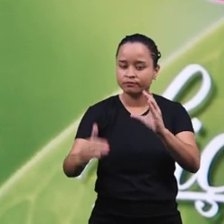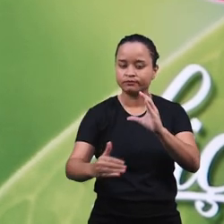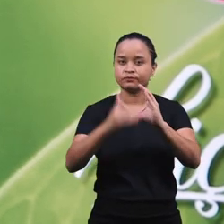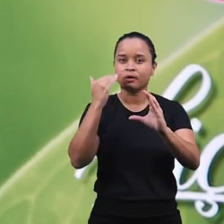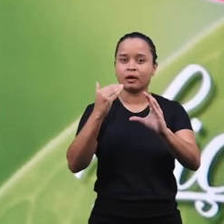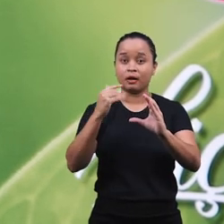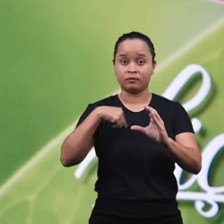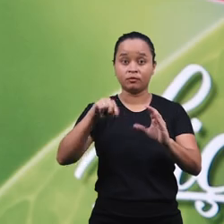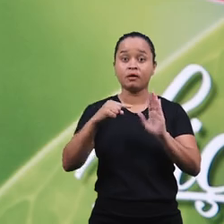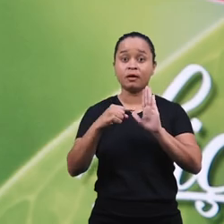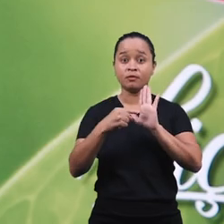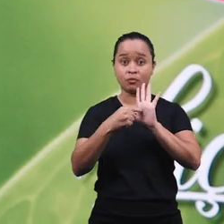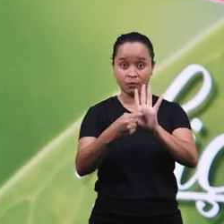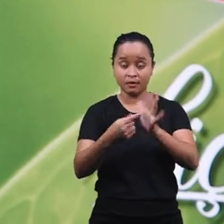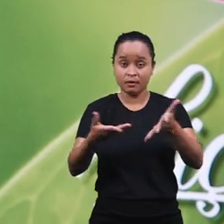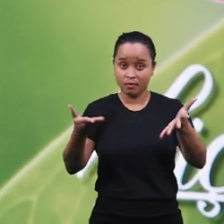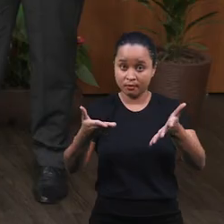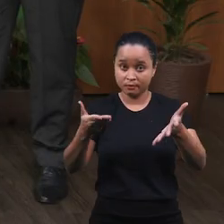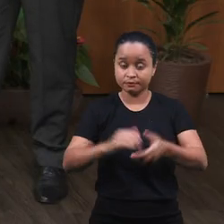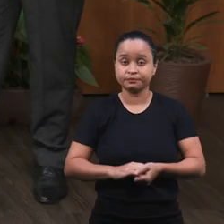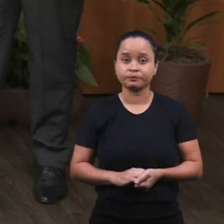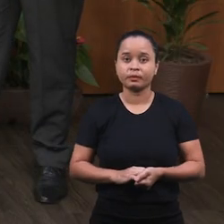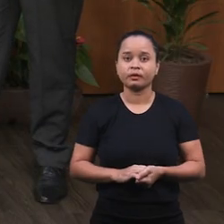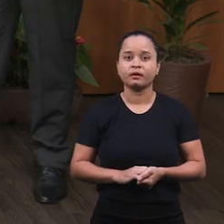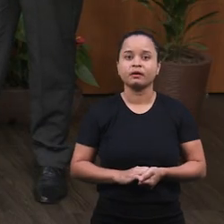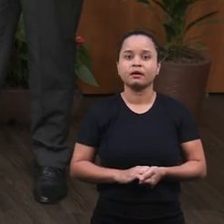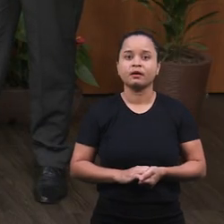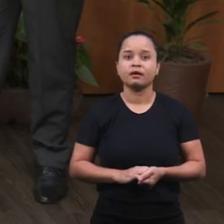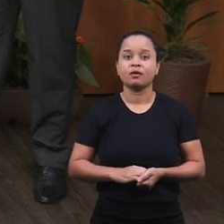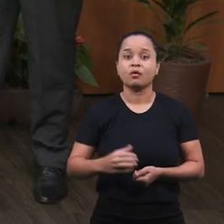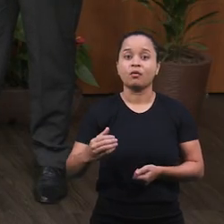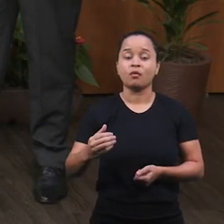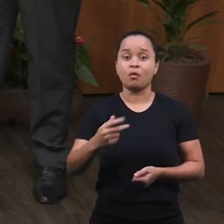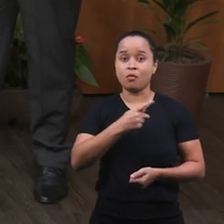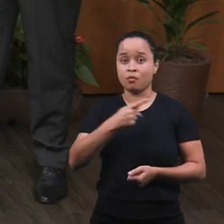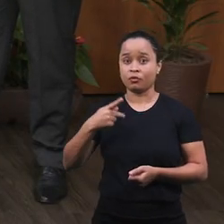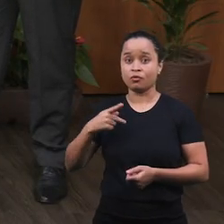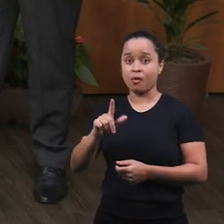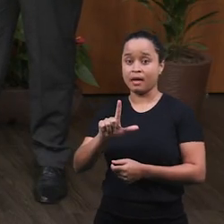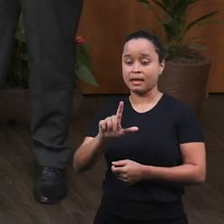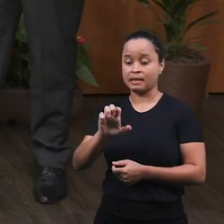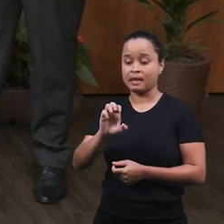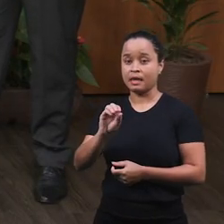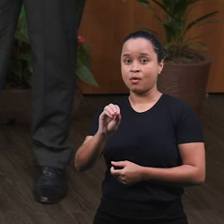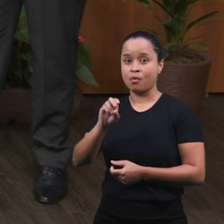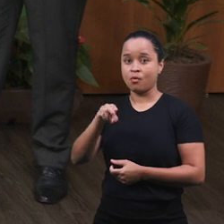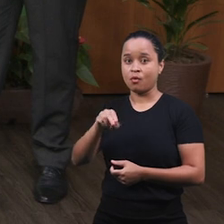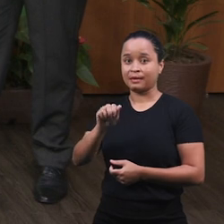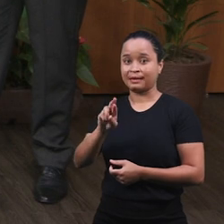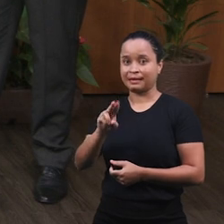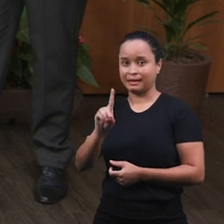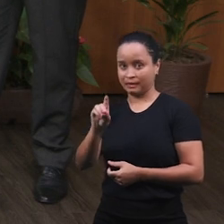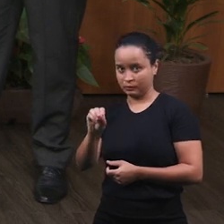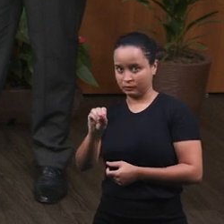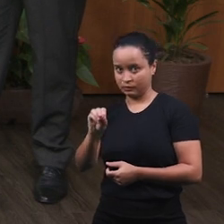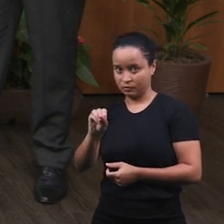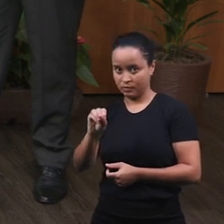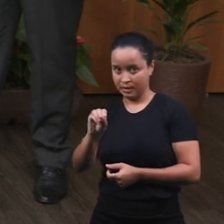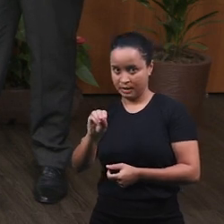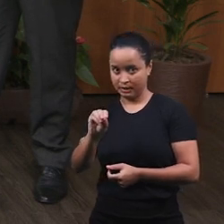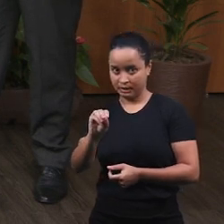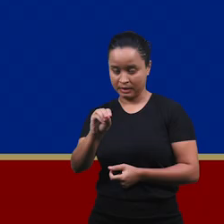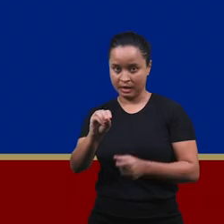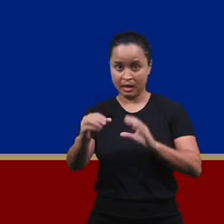reçus dans la dernière semaine. Le pasteur Leonardo Dias de Serra Espírito Santo nous a écrit